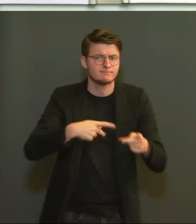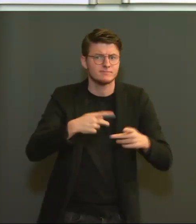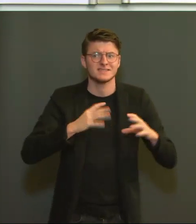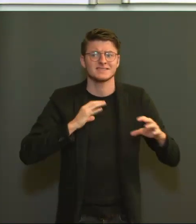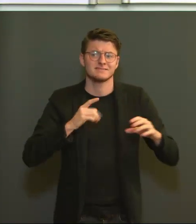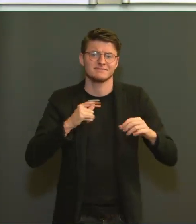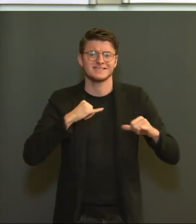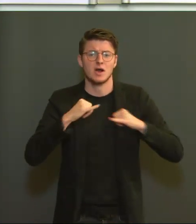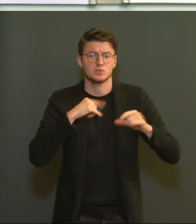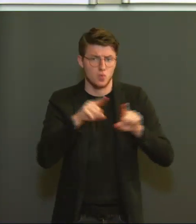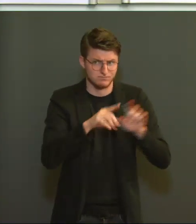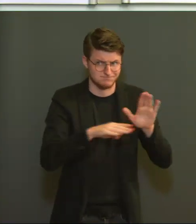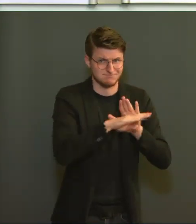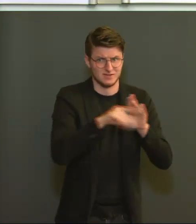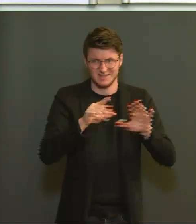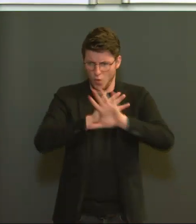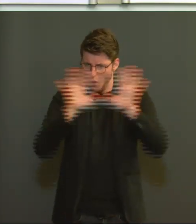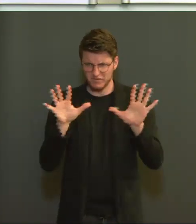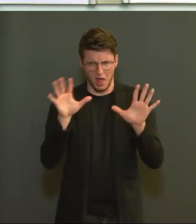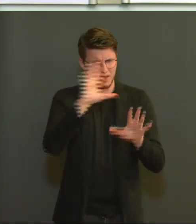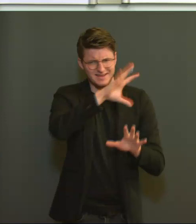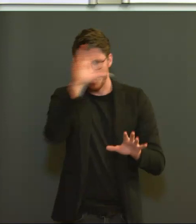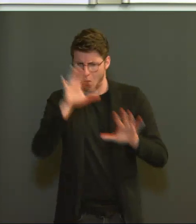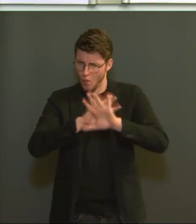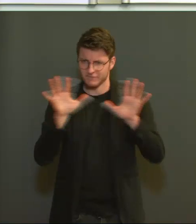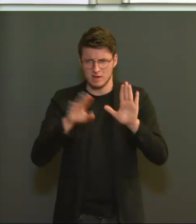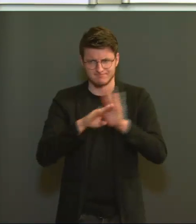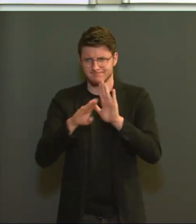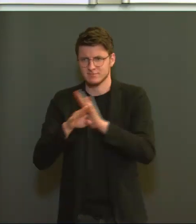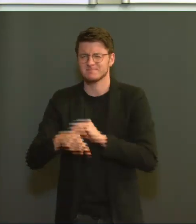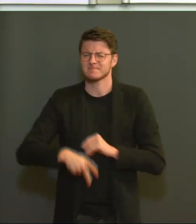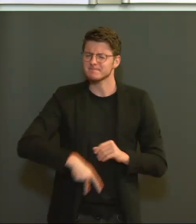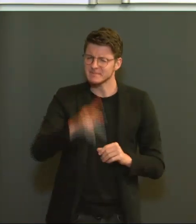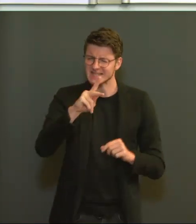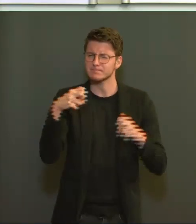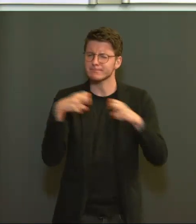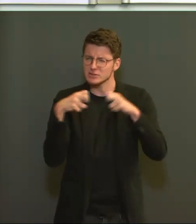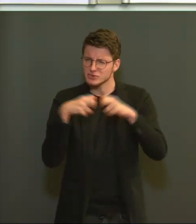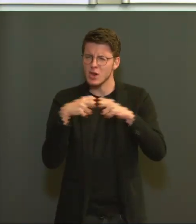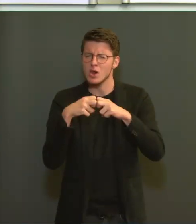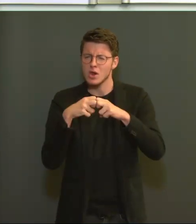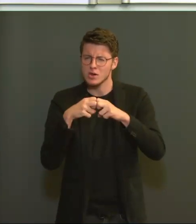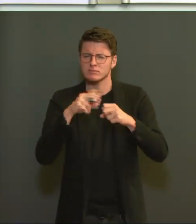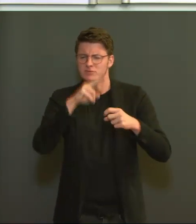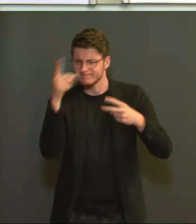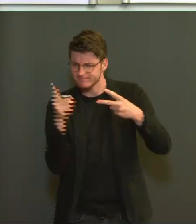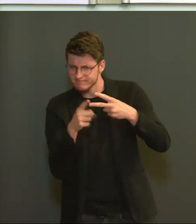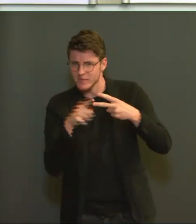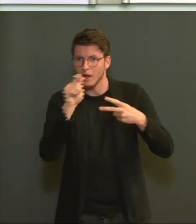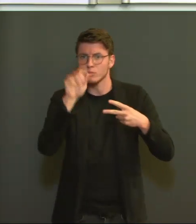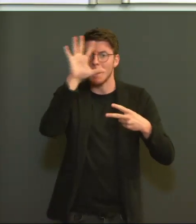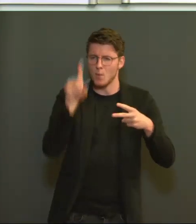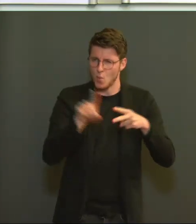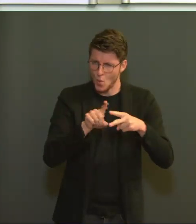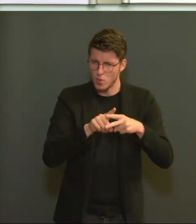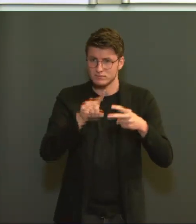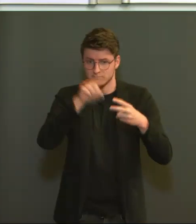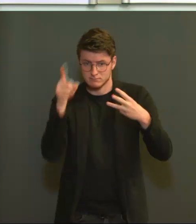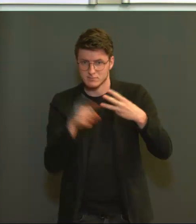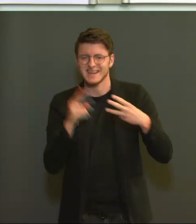regio's, met Brussel duidelijk op kop, gevolgd door Antwerpen, Henegouwe en Luik.